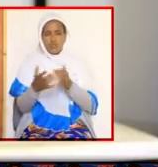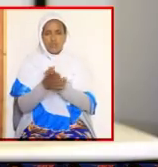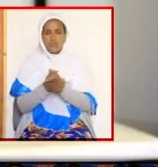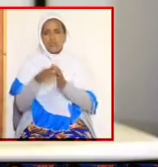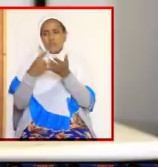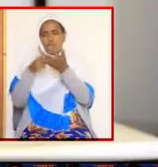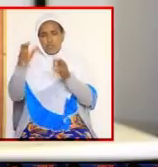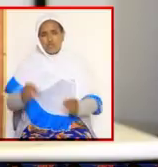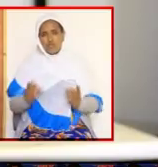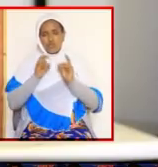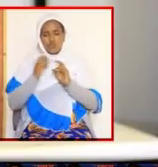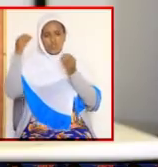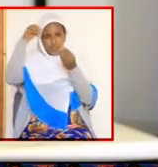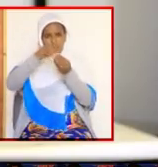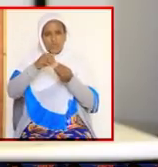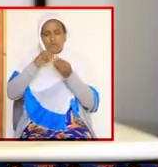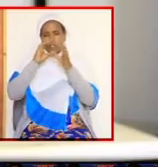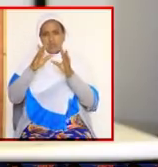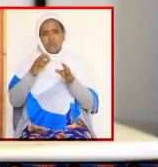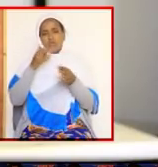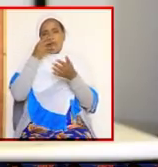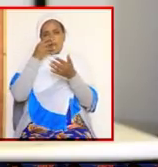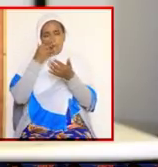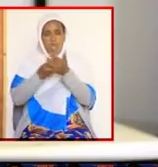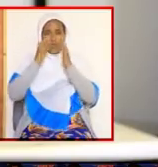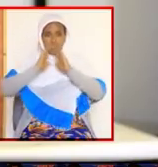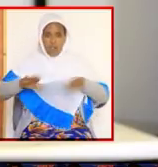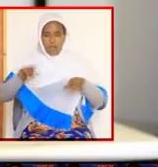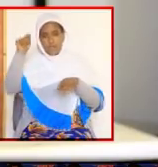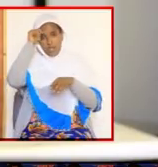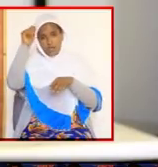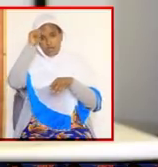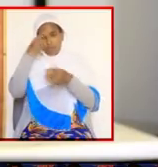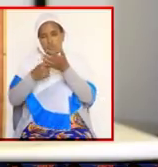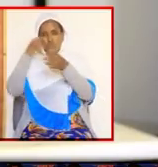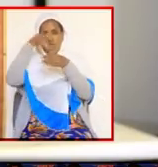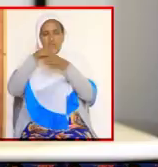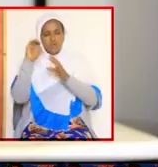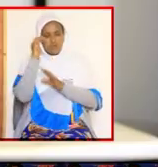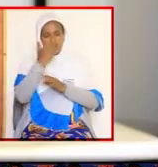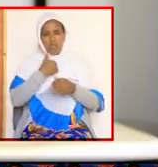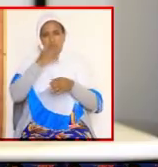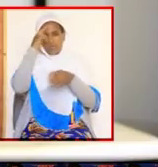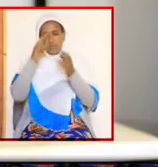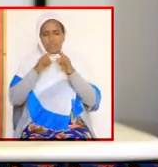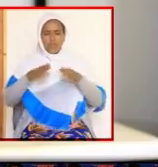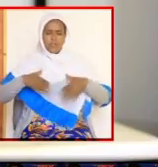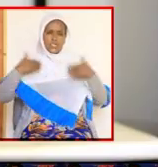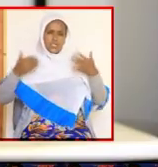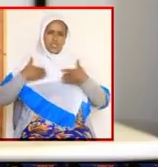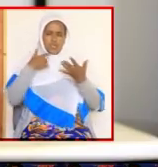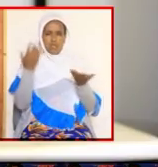በሱ ህይወቱም ጭምር የሚያስተምር ስለሆነ መላከ ሰላም ታደለፊታ በሱ በመዘመሩና በካሴት በመቀረጹ